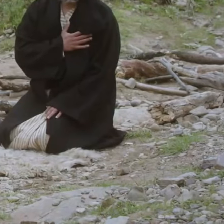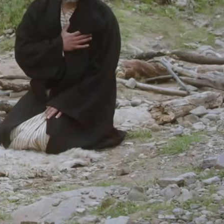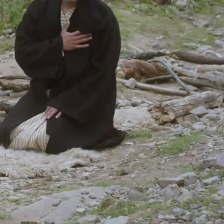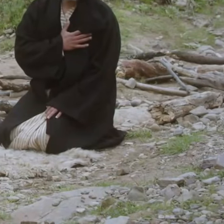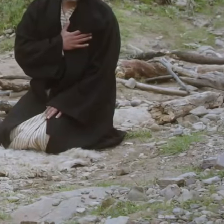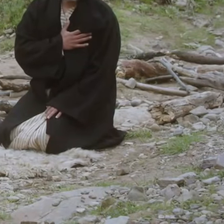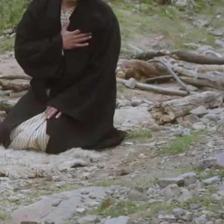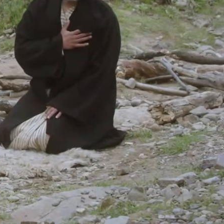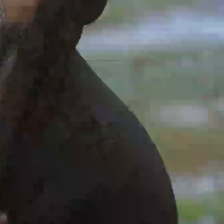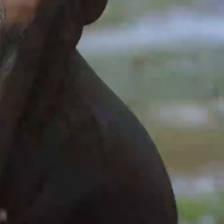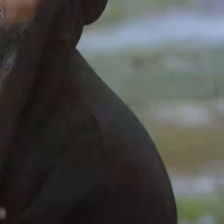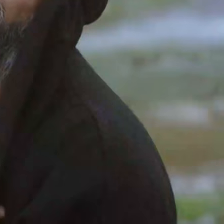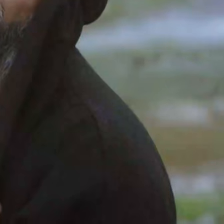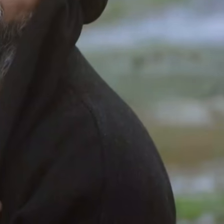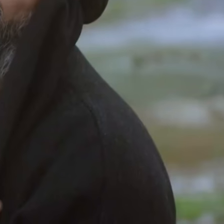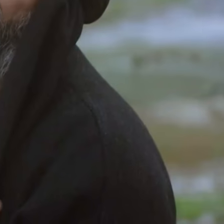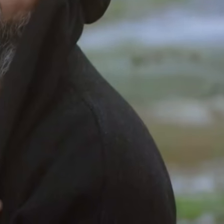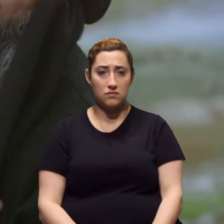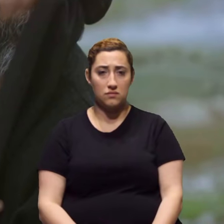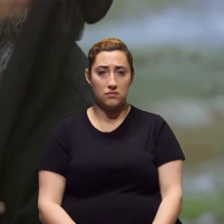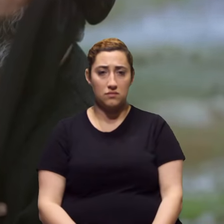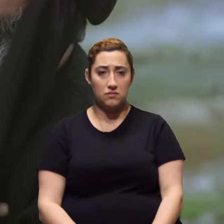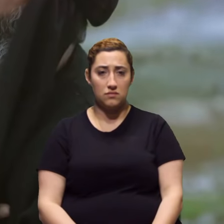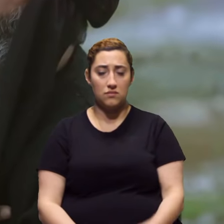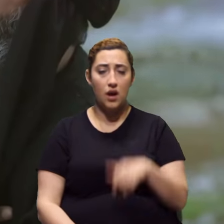Tebessüm ederek derin bir nefes aldı.